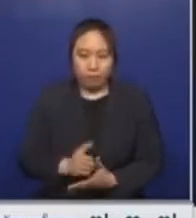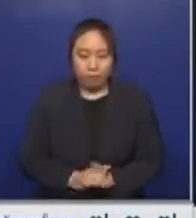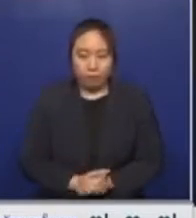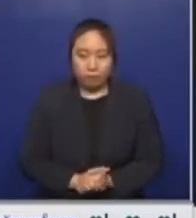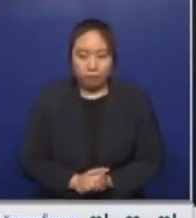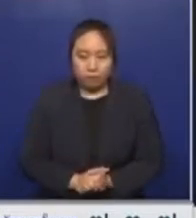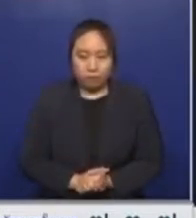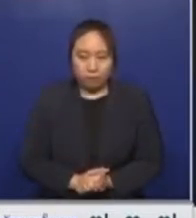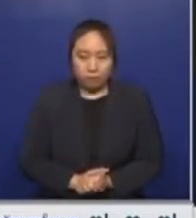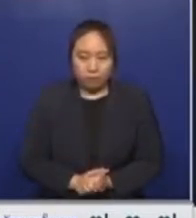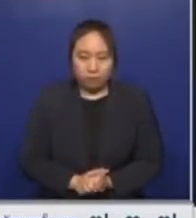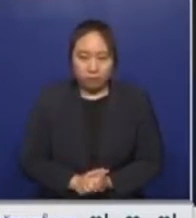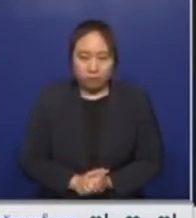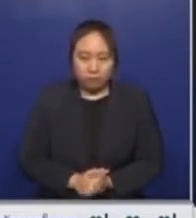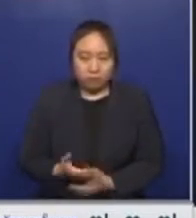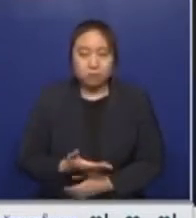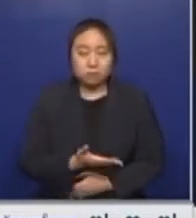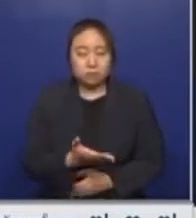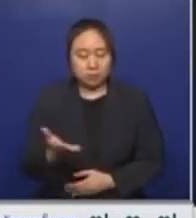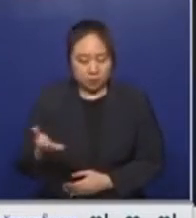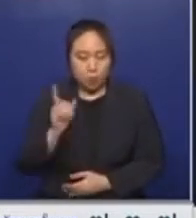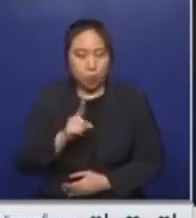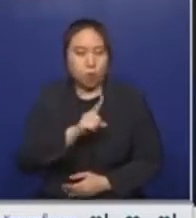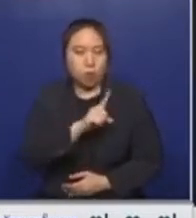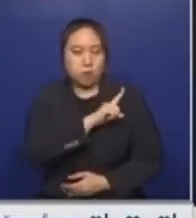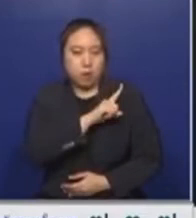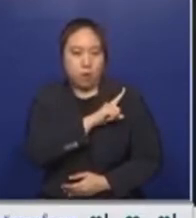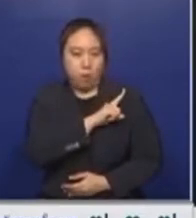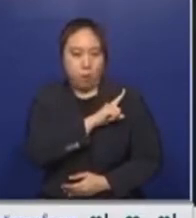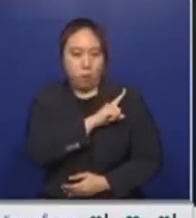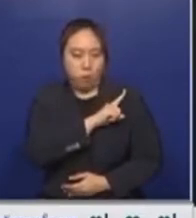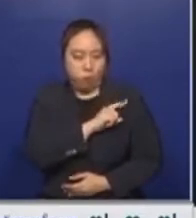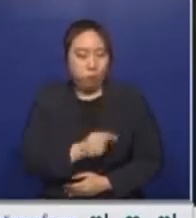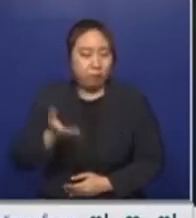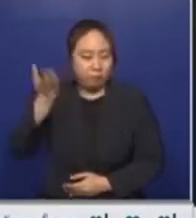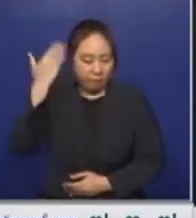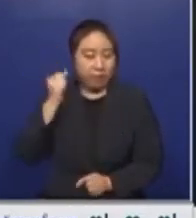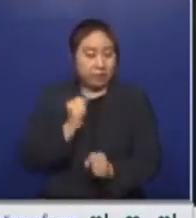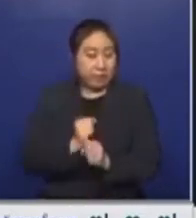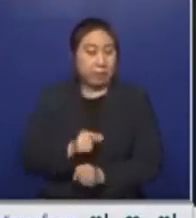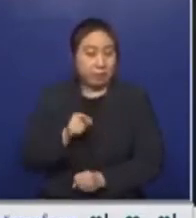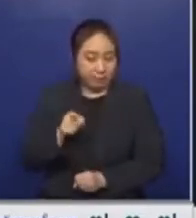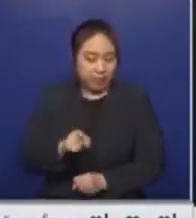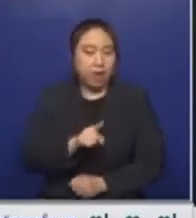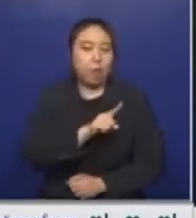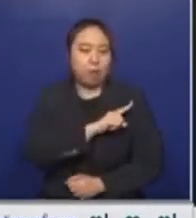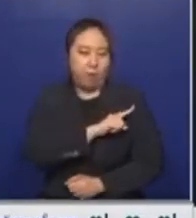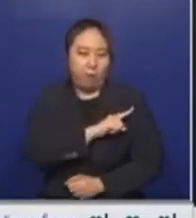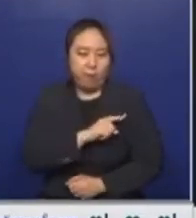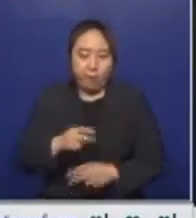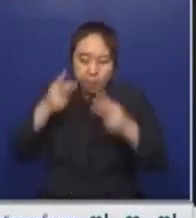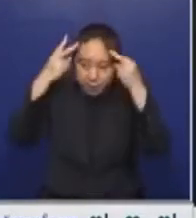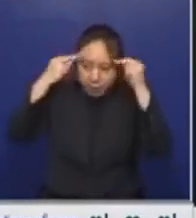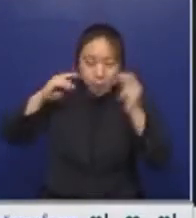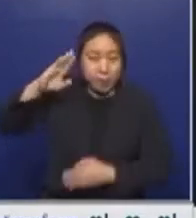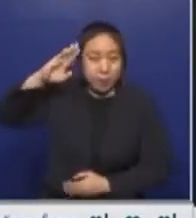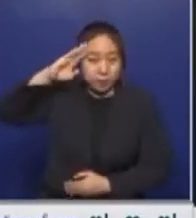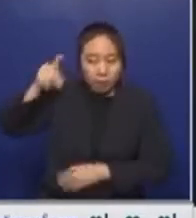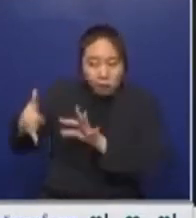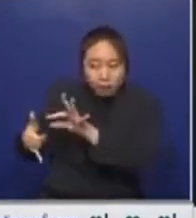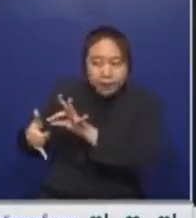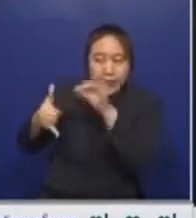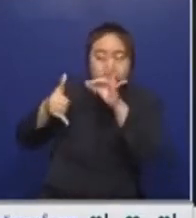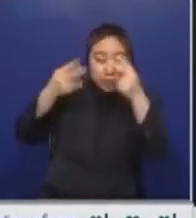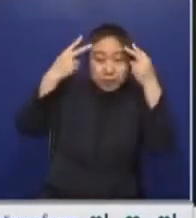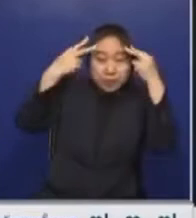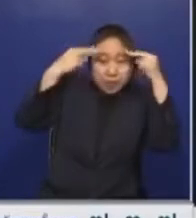ควรที่จะมีความรับผิดชอบนะคะต่อสิ่งที่ท่านทำท่านเลือกพลเอกประยุทธ์จันทร์โอชาเข้ามาบริหารประเทศ